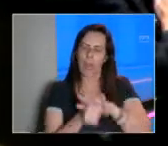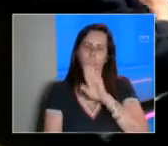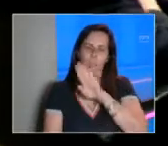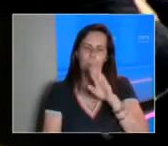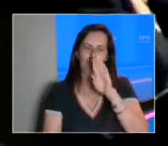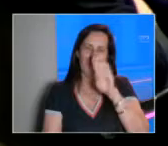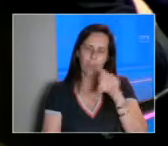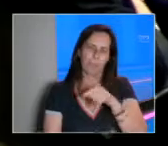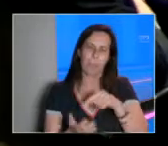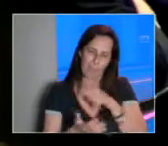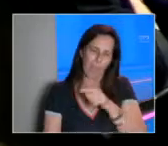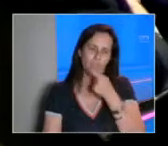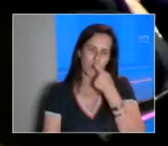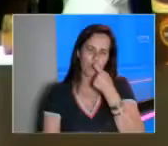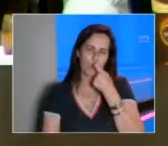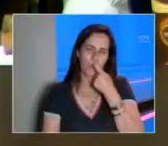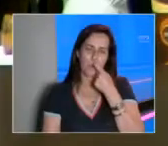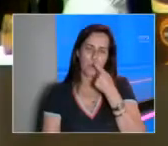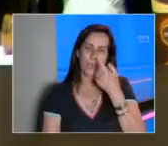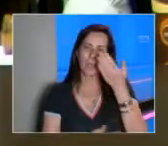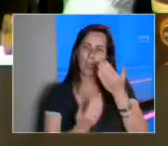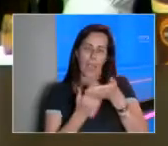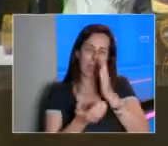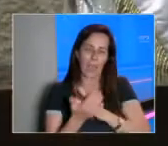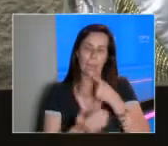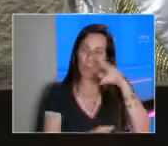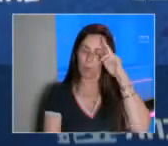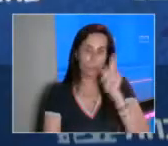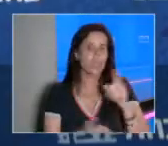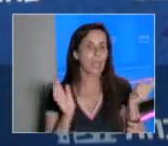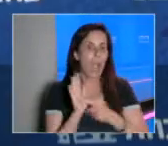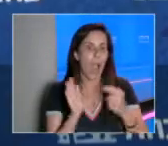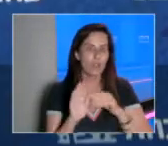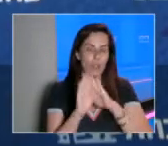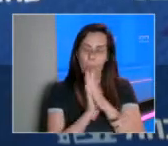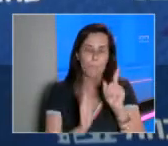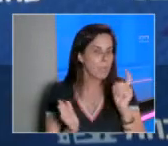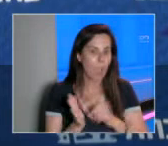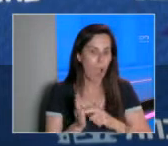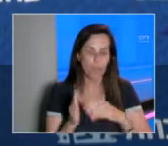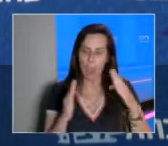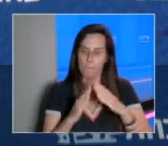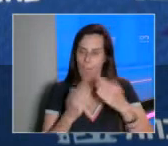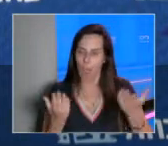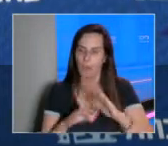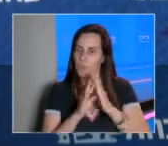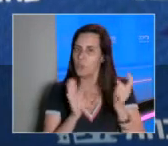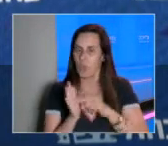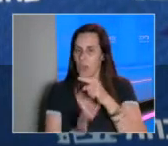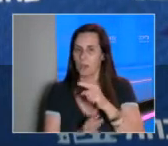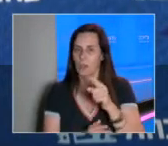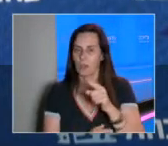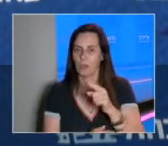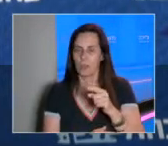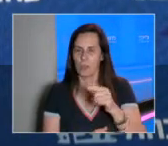הממשלה המכהן נתניהו, מכיוון שהיו מי שתדרכו מצד הליכוד, שמי שדרש את כל הדרישות הללו של מעון חליפי וכל הדברים האלה היה גנץ